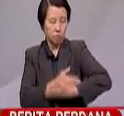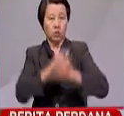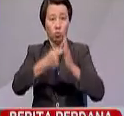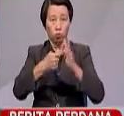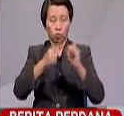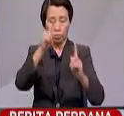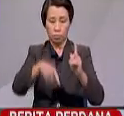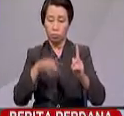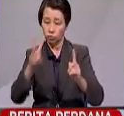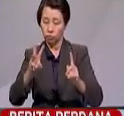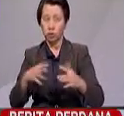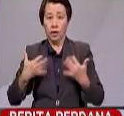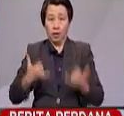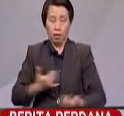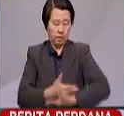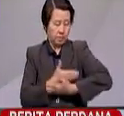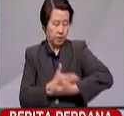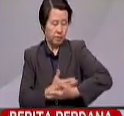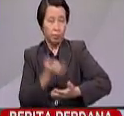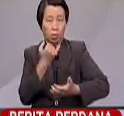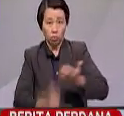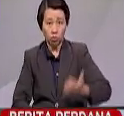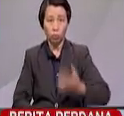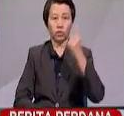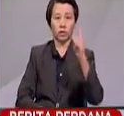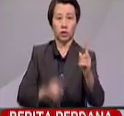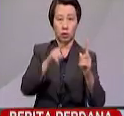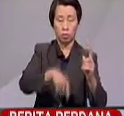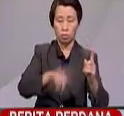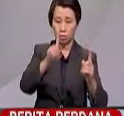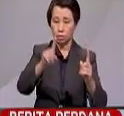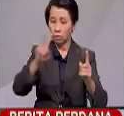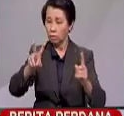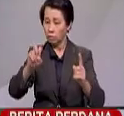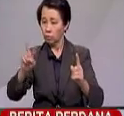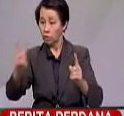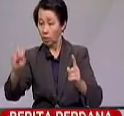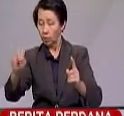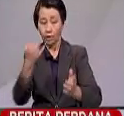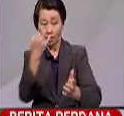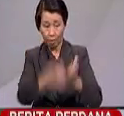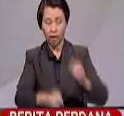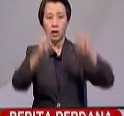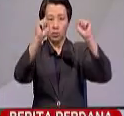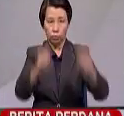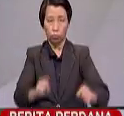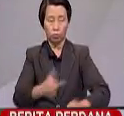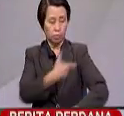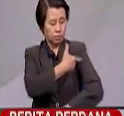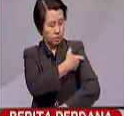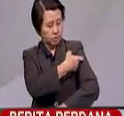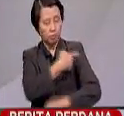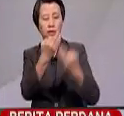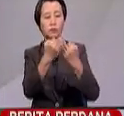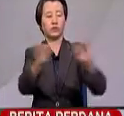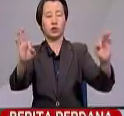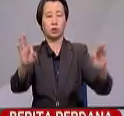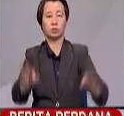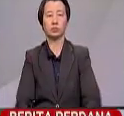Jun. Setakat ini, hanya bayi yang lahir bermula 1 Januari 2020 layak menerima suntikan percuma